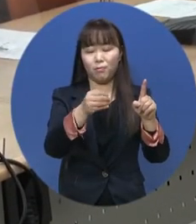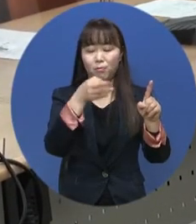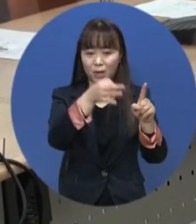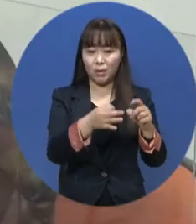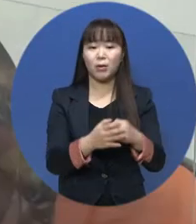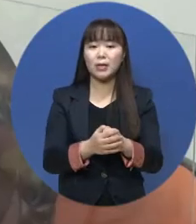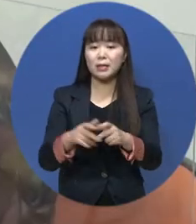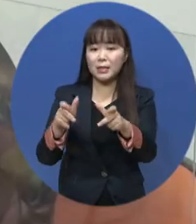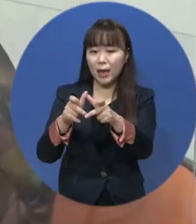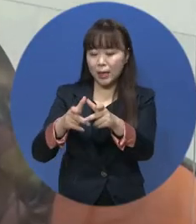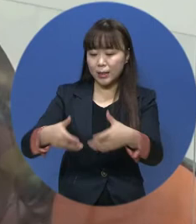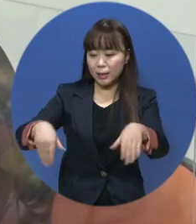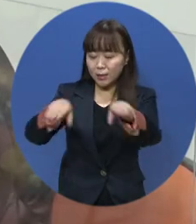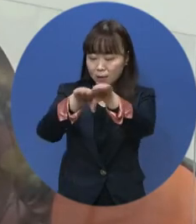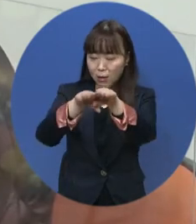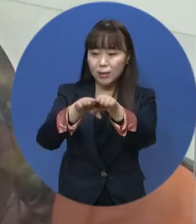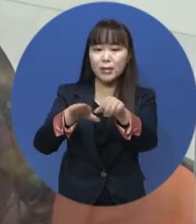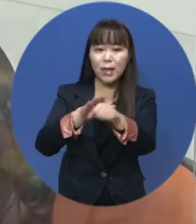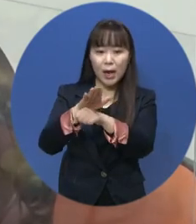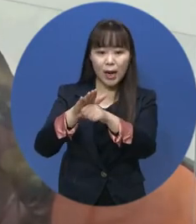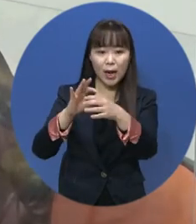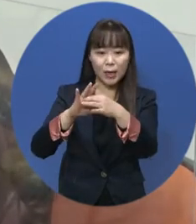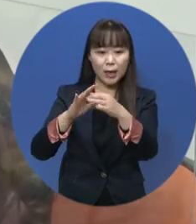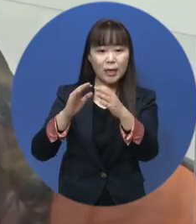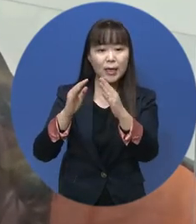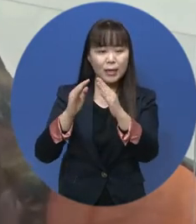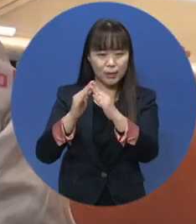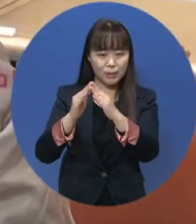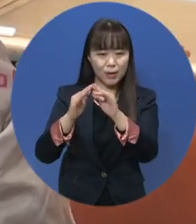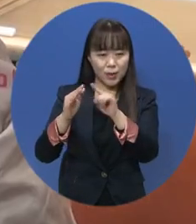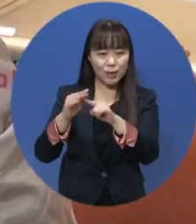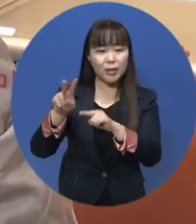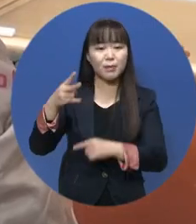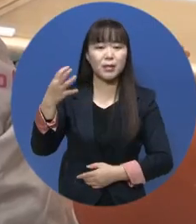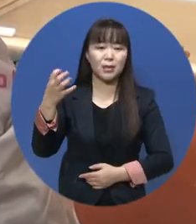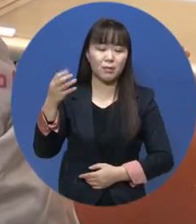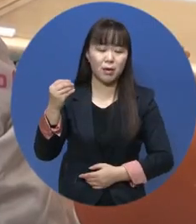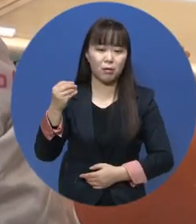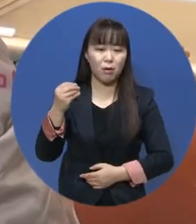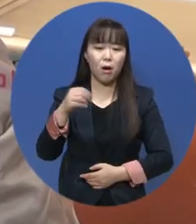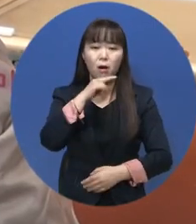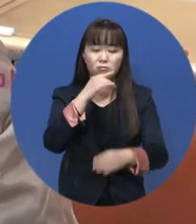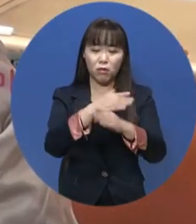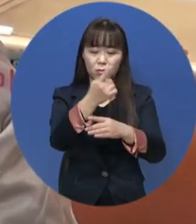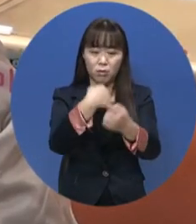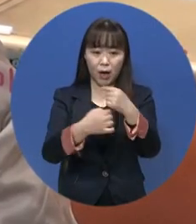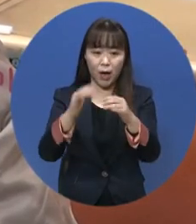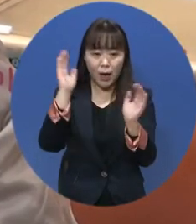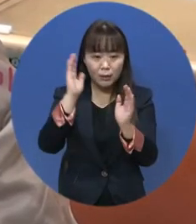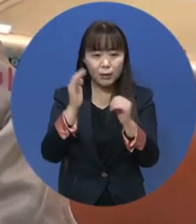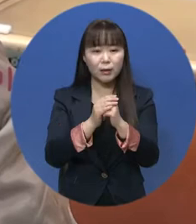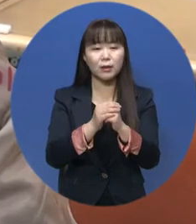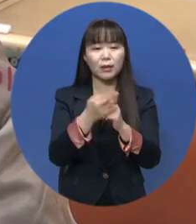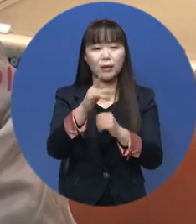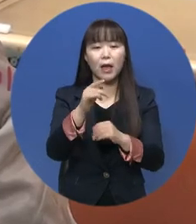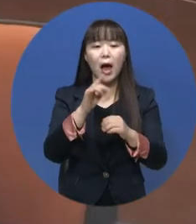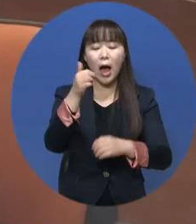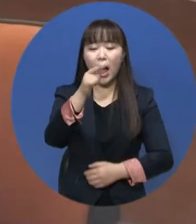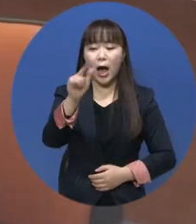원씩을, 장애인 시설 사랑의 집에는 240만 원을, 탈북 청소년 대안학교 한벗